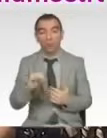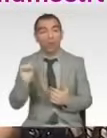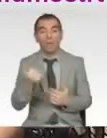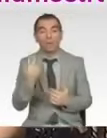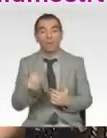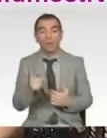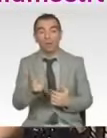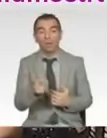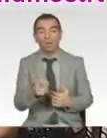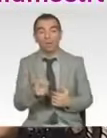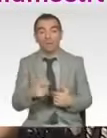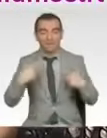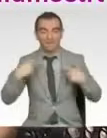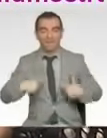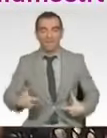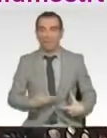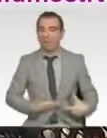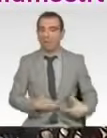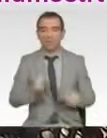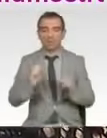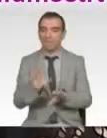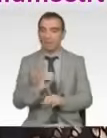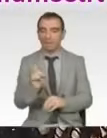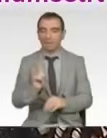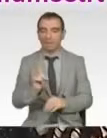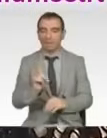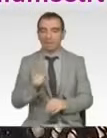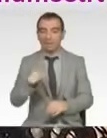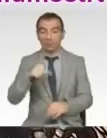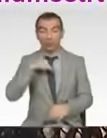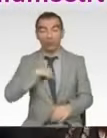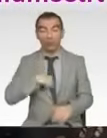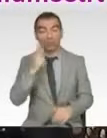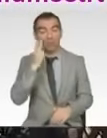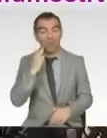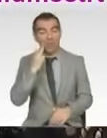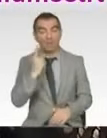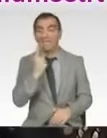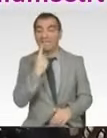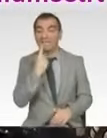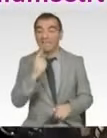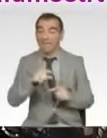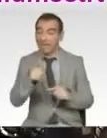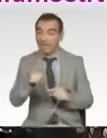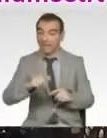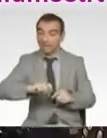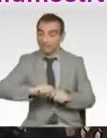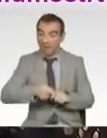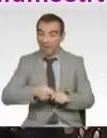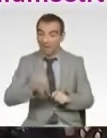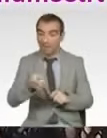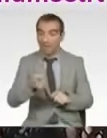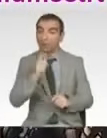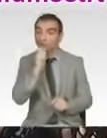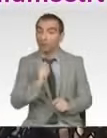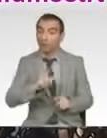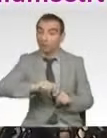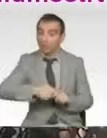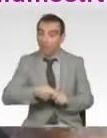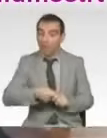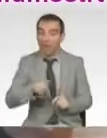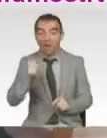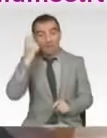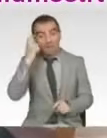önemli olan bedeni aç bırakmak değil, ruhu da terbiye etmek. İşte dili de bağlamak, sözü de bağlamak,